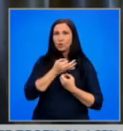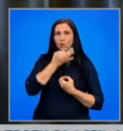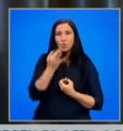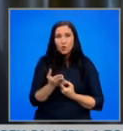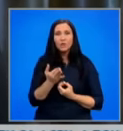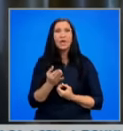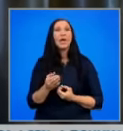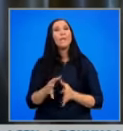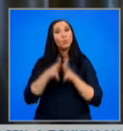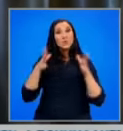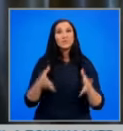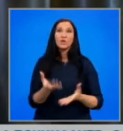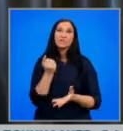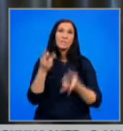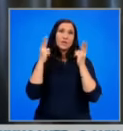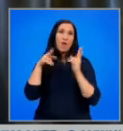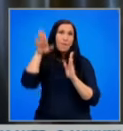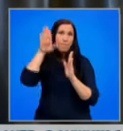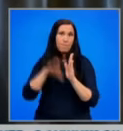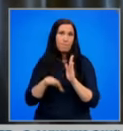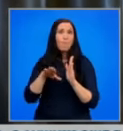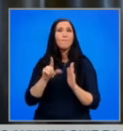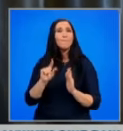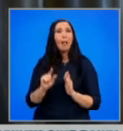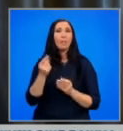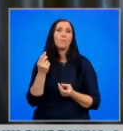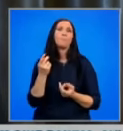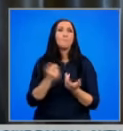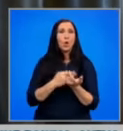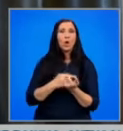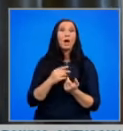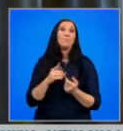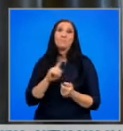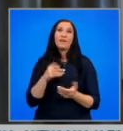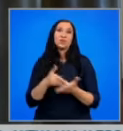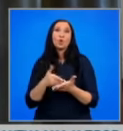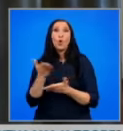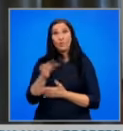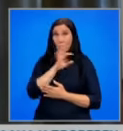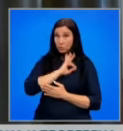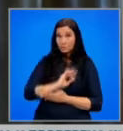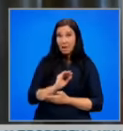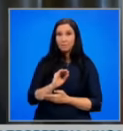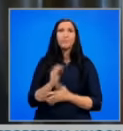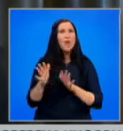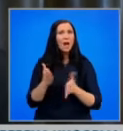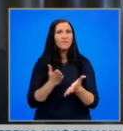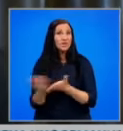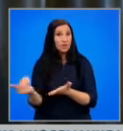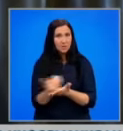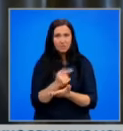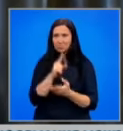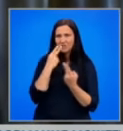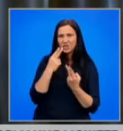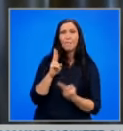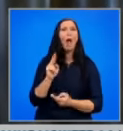на решенията с по-нисък кворум? Не, защото ако те се в крайна сметка успеят по някакъв начин да съберат кворум, аз не виждам как ще стане обаче